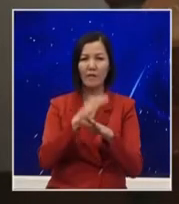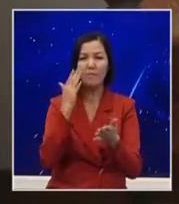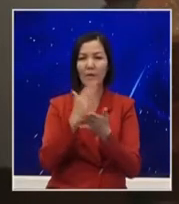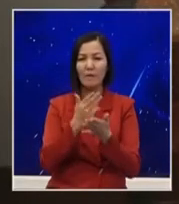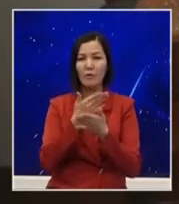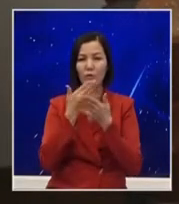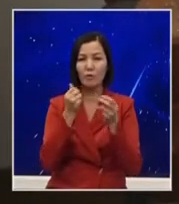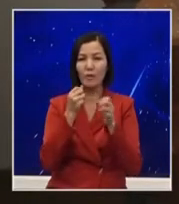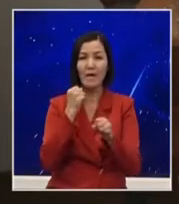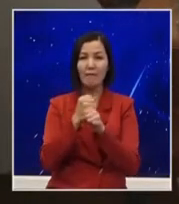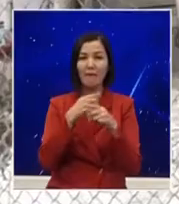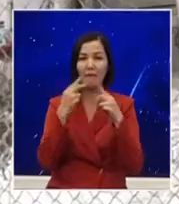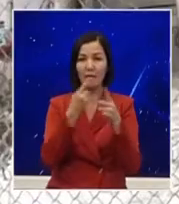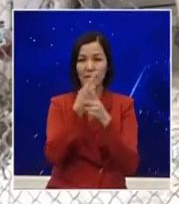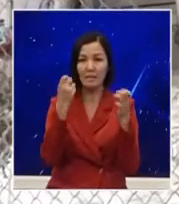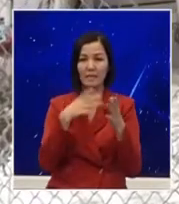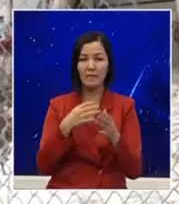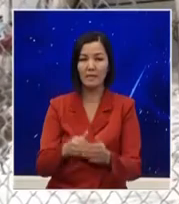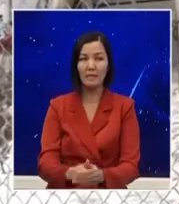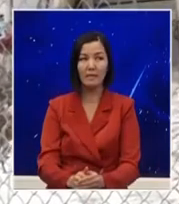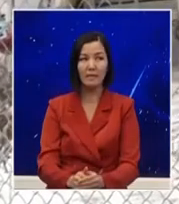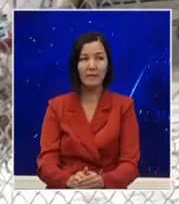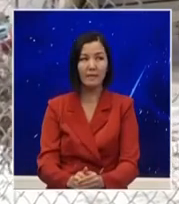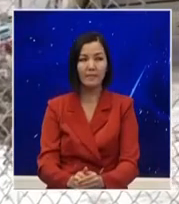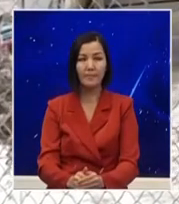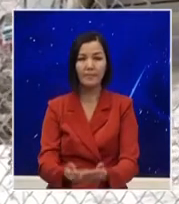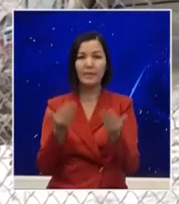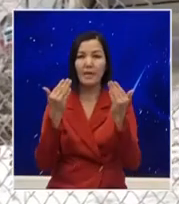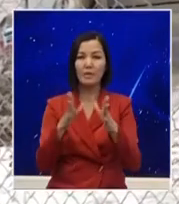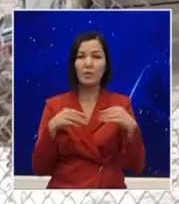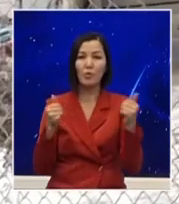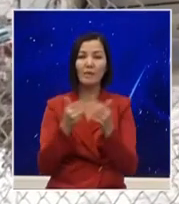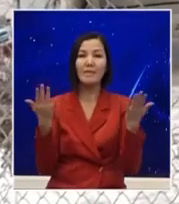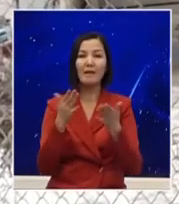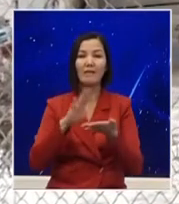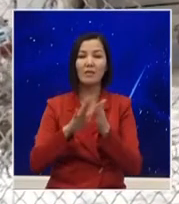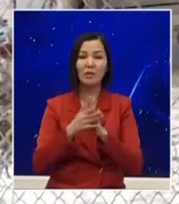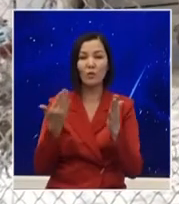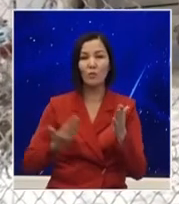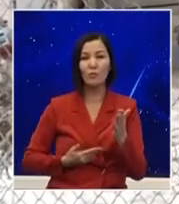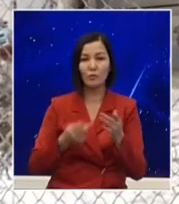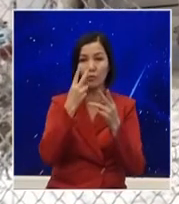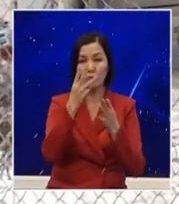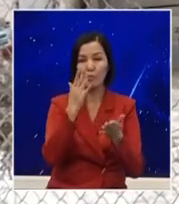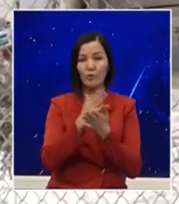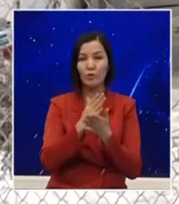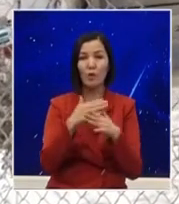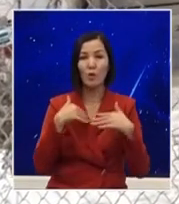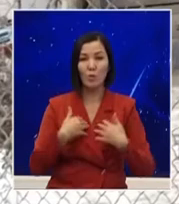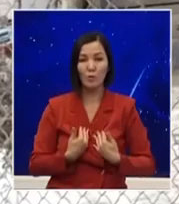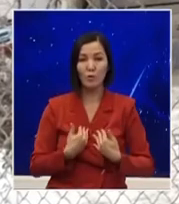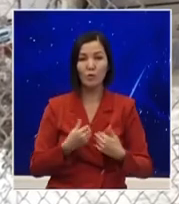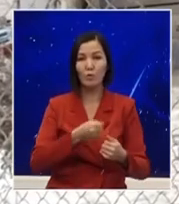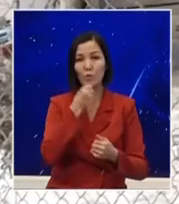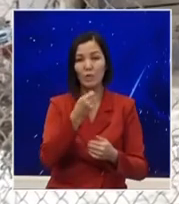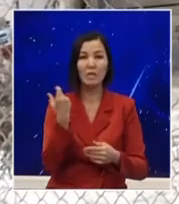бармауларын қатаң ескертеді. На данный момент вот сейчас вы видели. Қазір бұл отбасының қандай жағдайда өмір сүріп жатқанын көріп тұрсыздар. Өкінішке орай